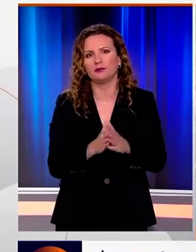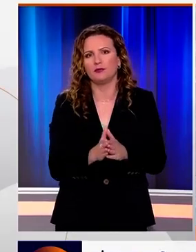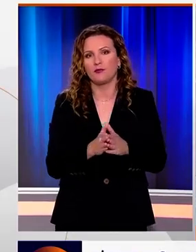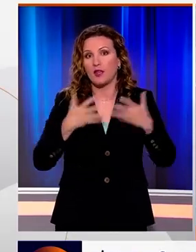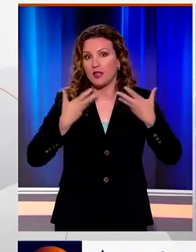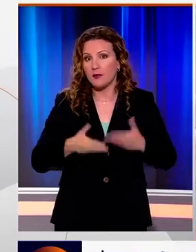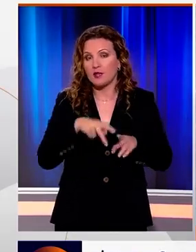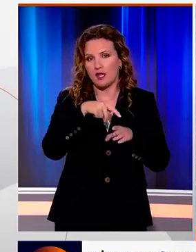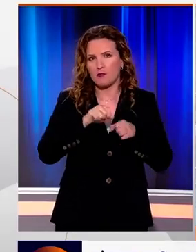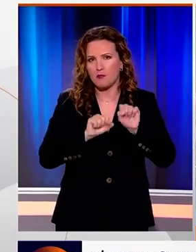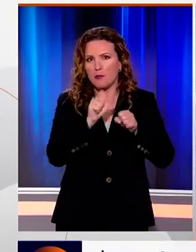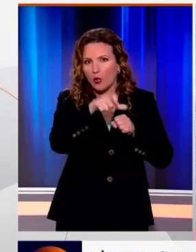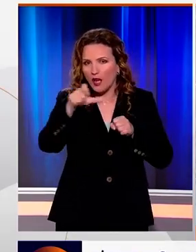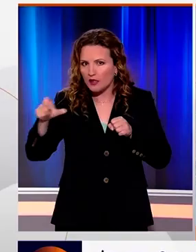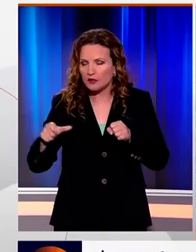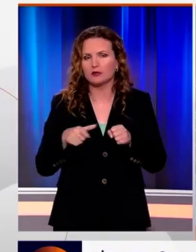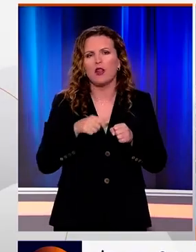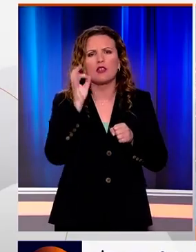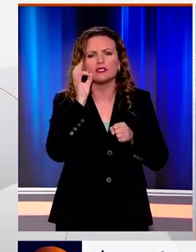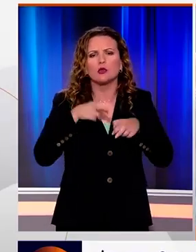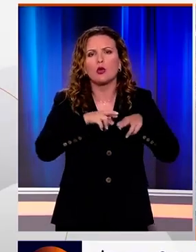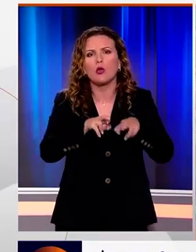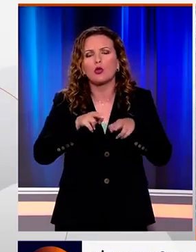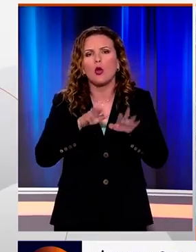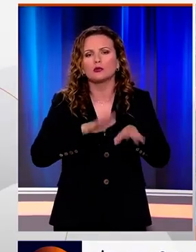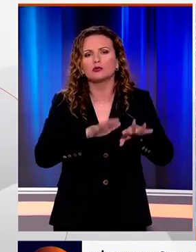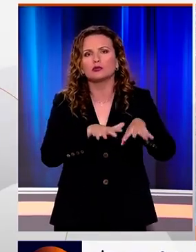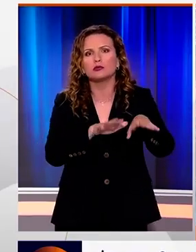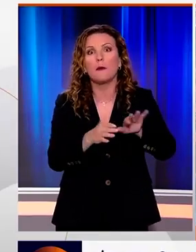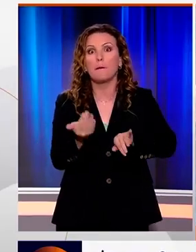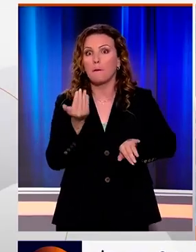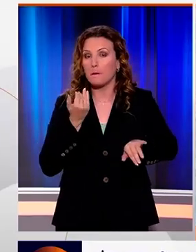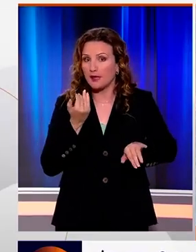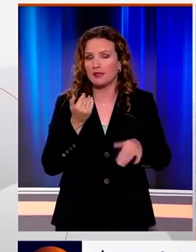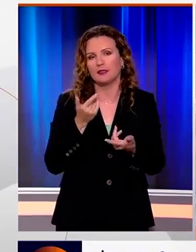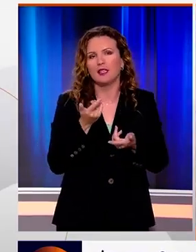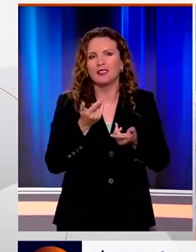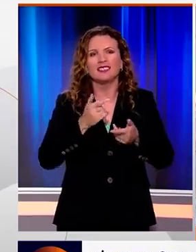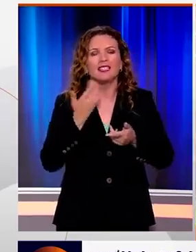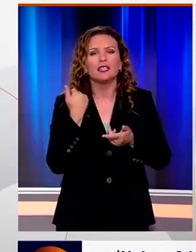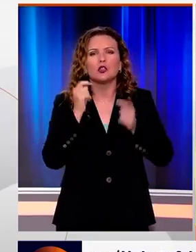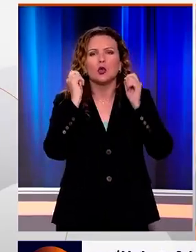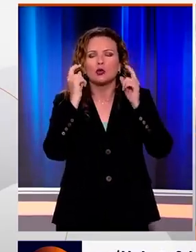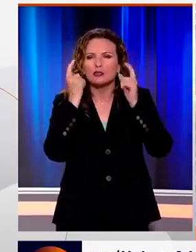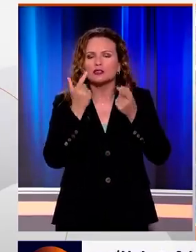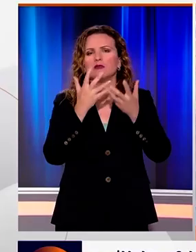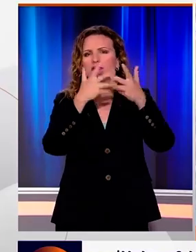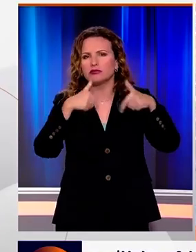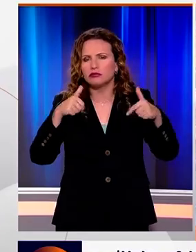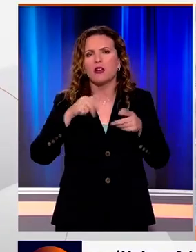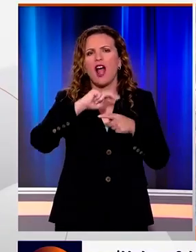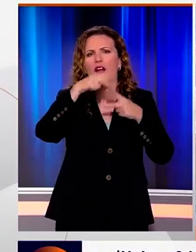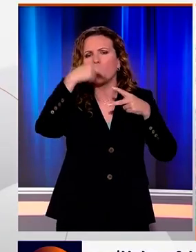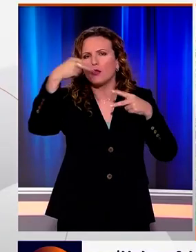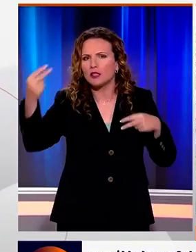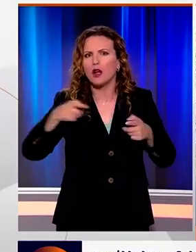Οι γυμνοί ποδηλάτες κινήθηκαν στους κεντρικούς δρόμους της Θεσσαλονίκης, ενώ πριν την έναρξη της δράσης πραγματοποιήθηκαν παράλληλες εκδηλώσεις με δρόμενα,